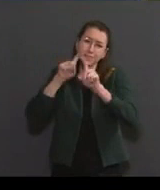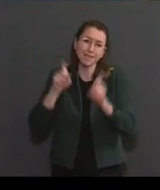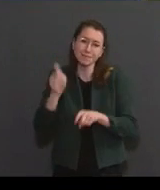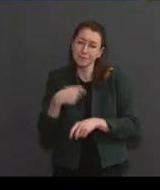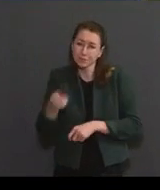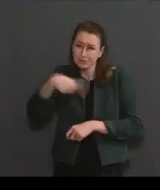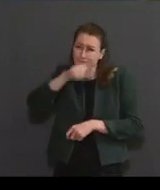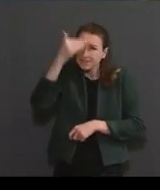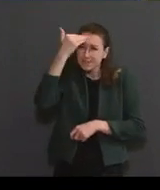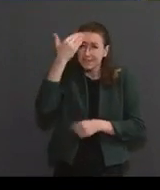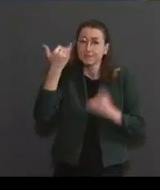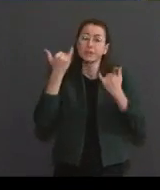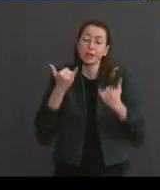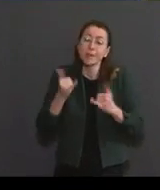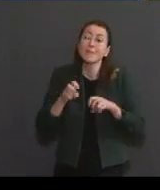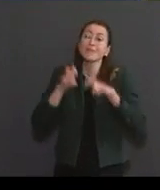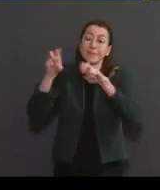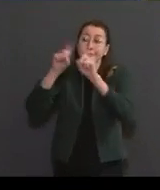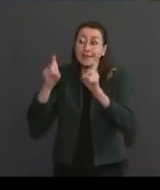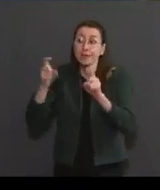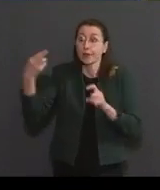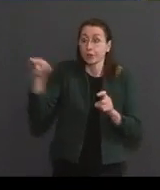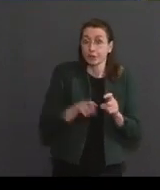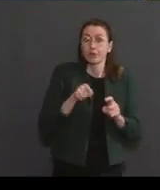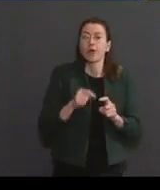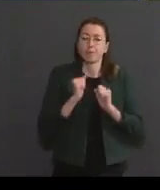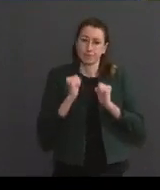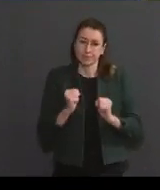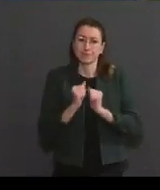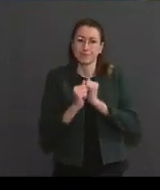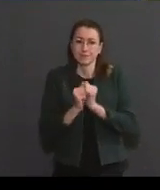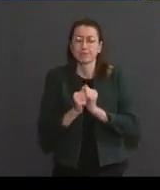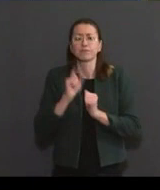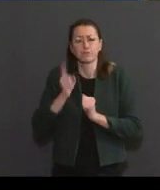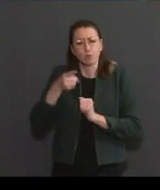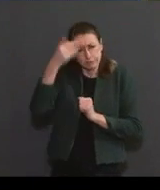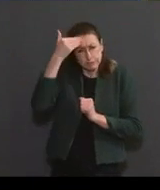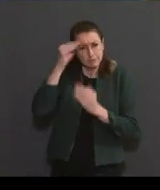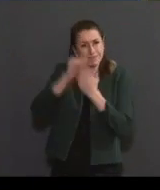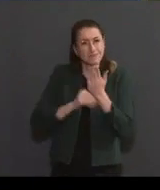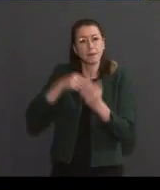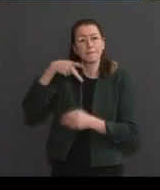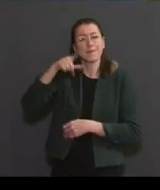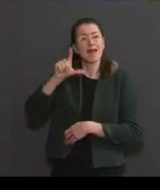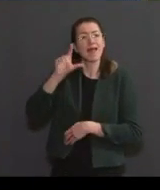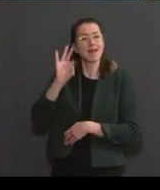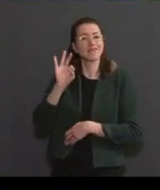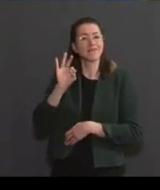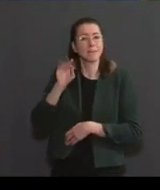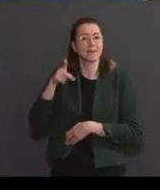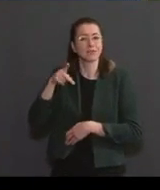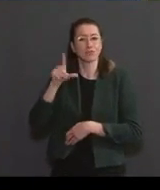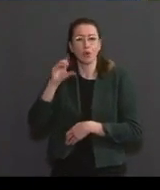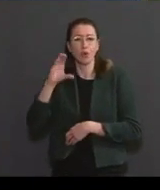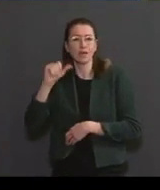si on revient de zone rouge et que l'on a donc rempli son formulaire, ce fameux PLF, et que dans ce formulaire, ayant